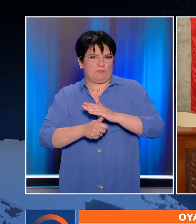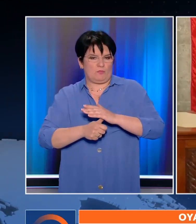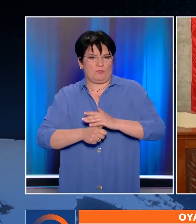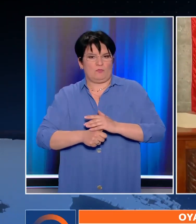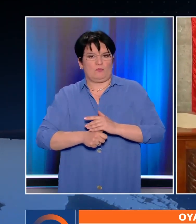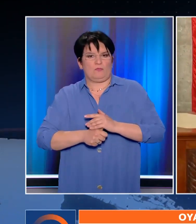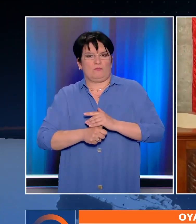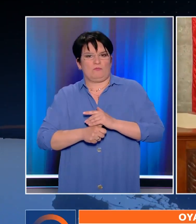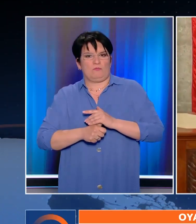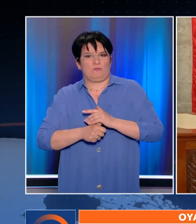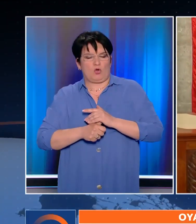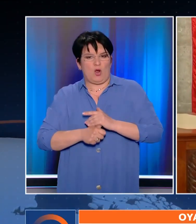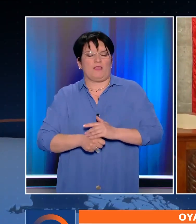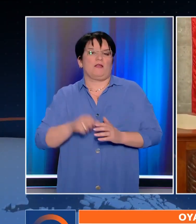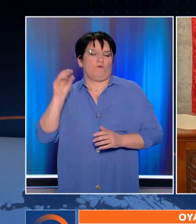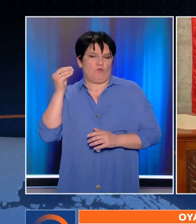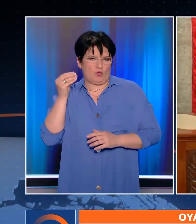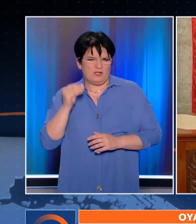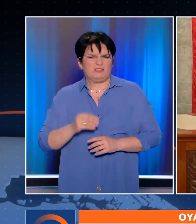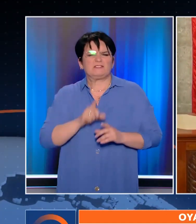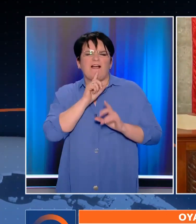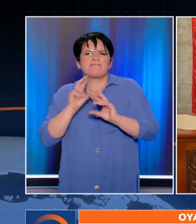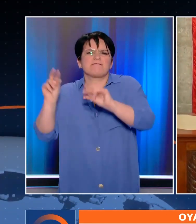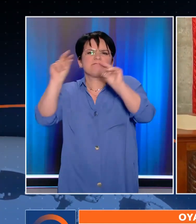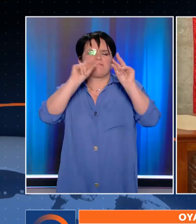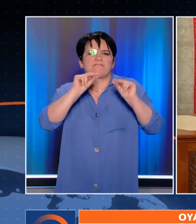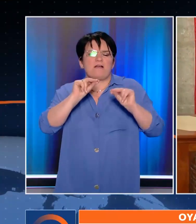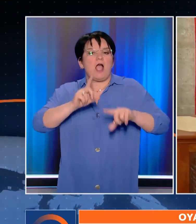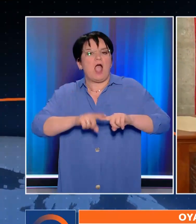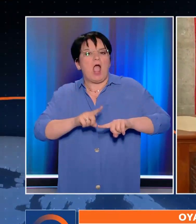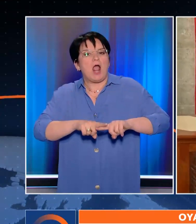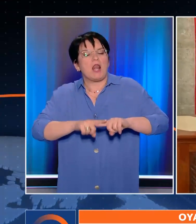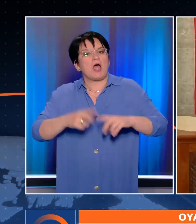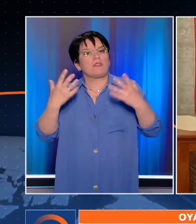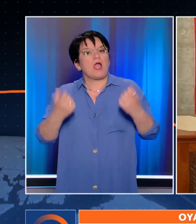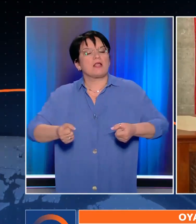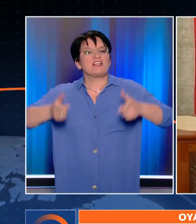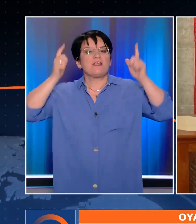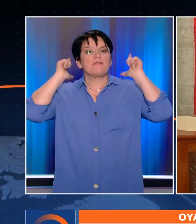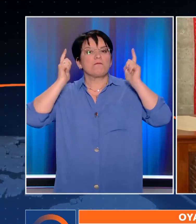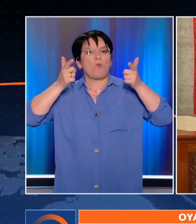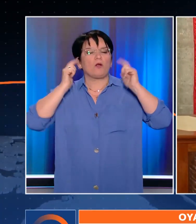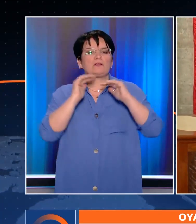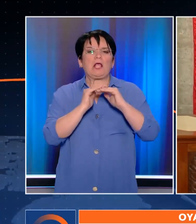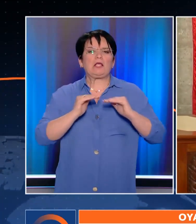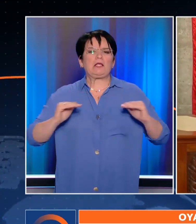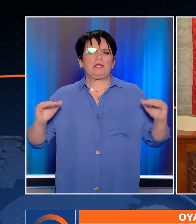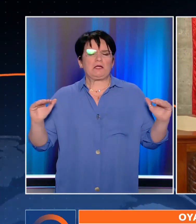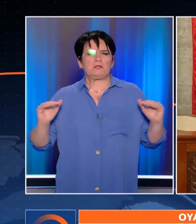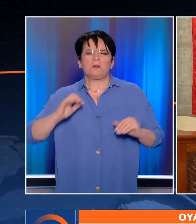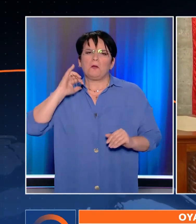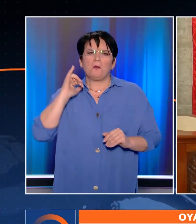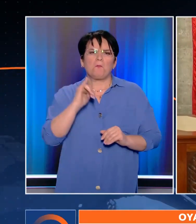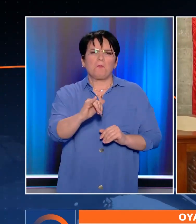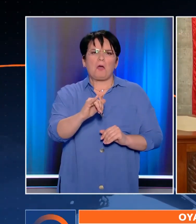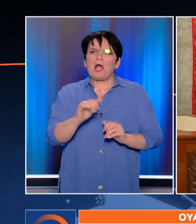ισχύει και για όλες τις άλλες περιφερειακές διαφορές. Η Ελλάδα αποτελεί μια δημοκρατία ειρηνική και πάντοτε τίνει